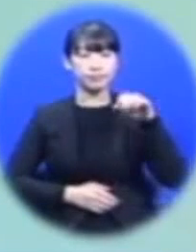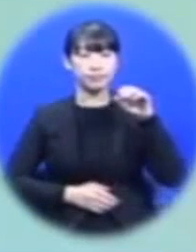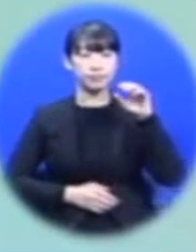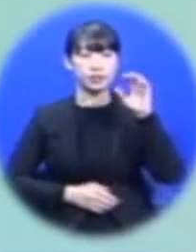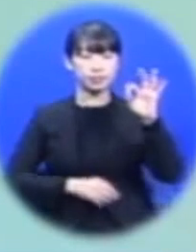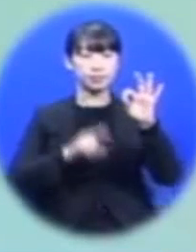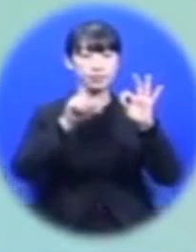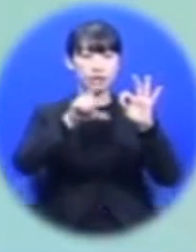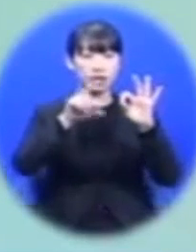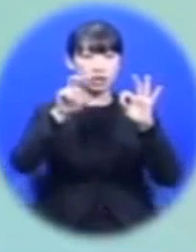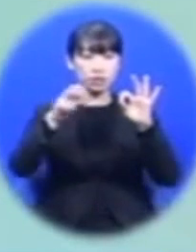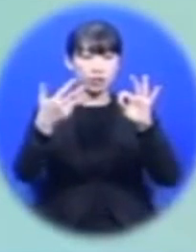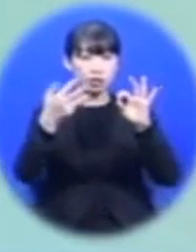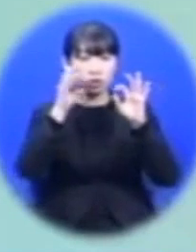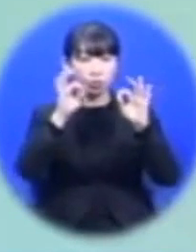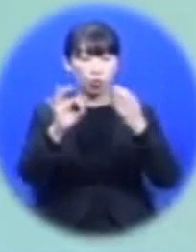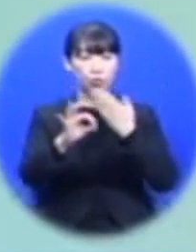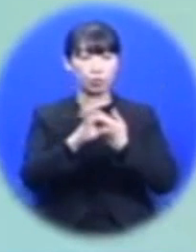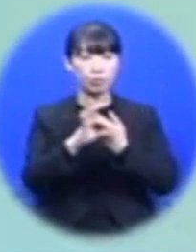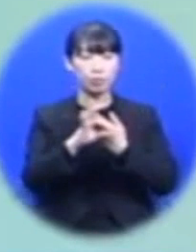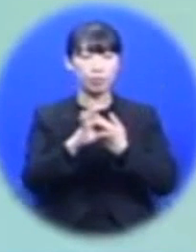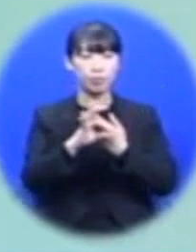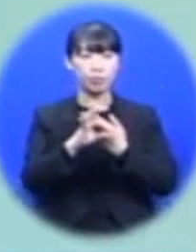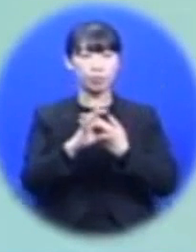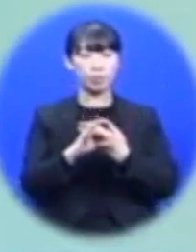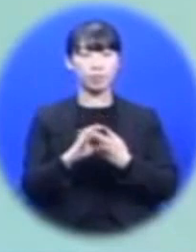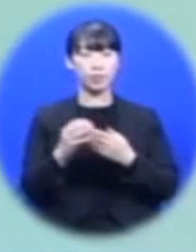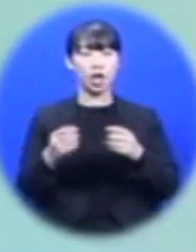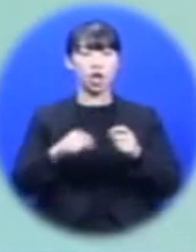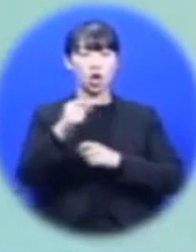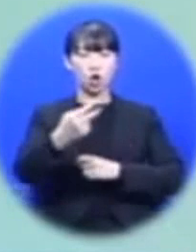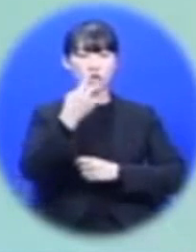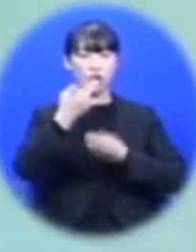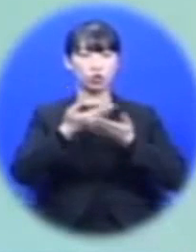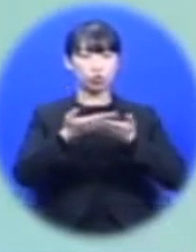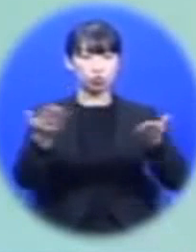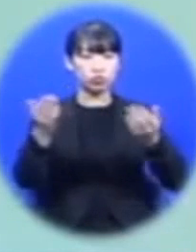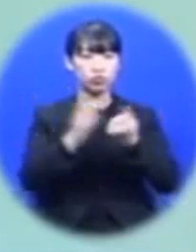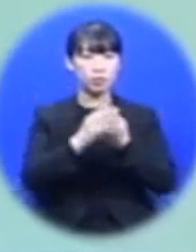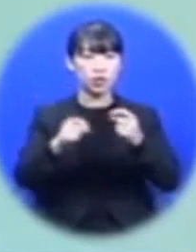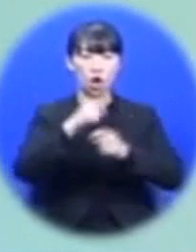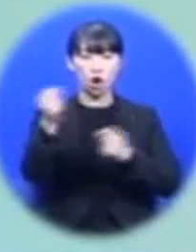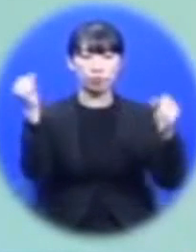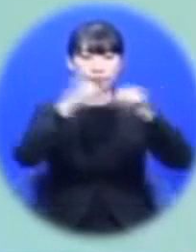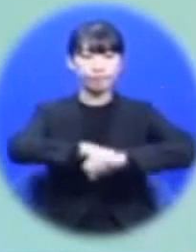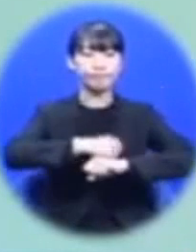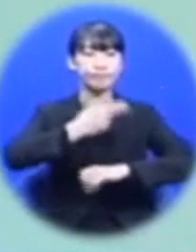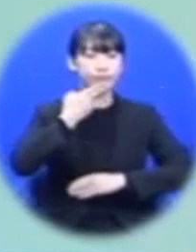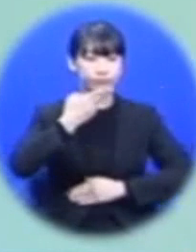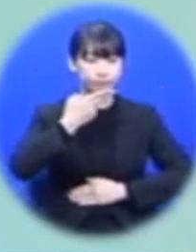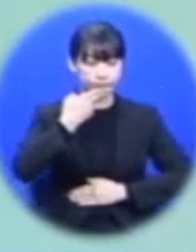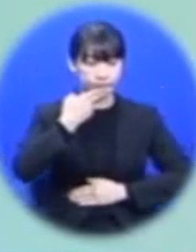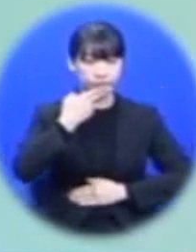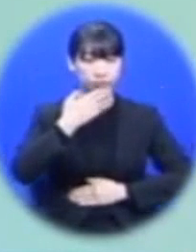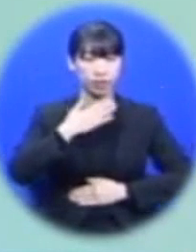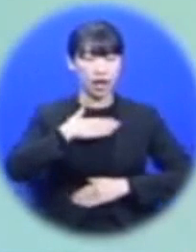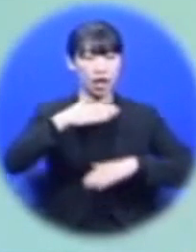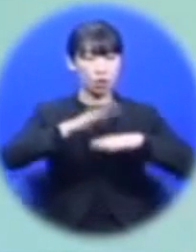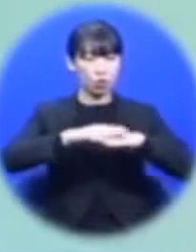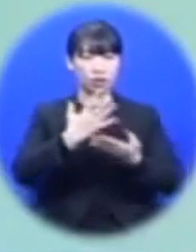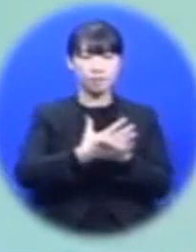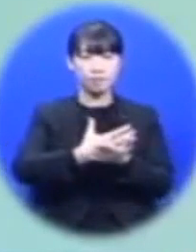다음 절에 내가 저희에게 영생을 주노니 영원히 멸망치 아니할 터요 또 저희를 내 손에서 빼앗을